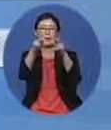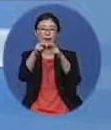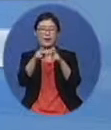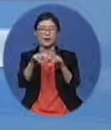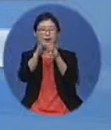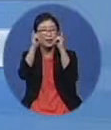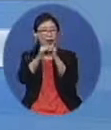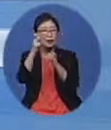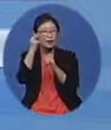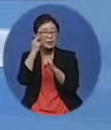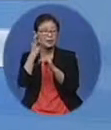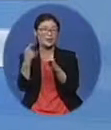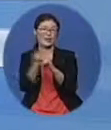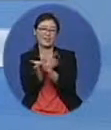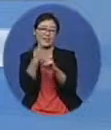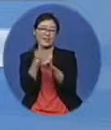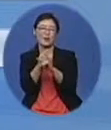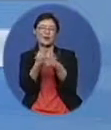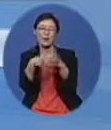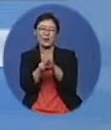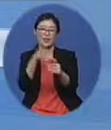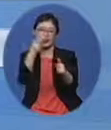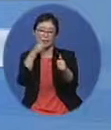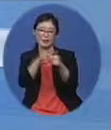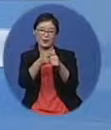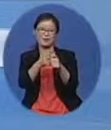인식을 제고하기 위해서 도전한다고 말했습니다.